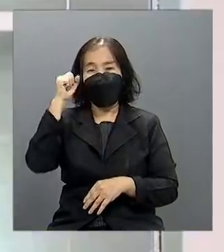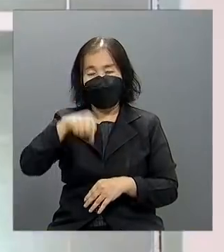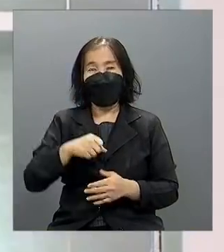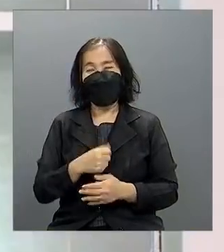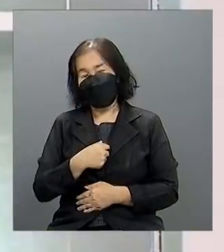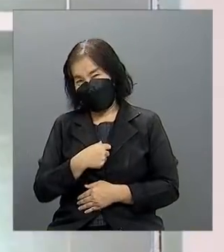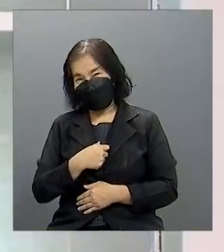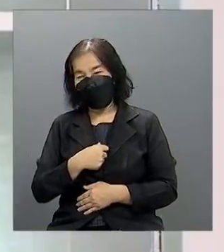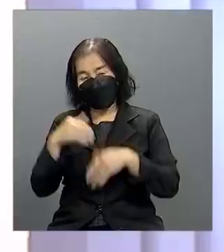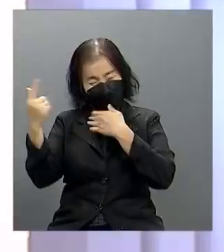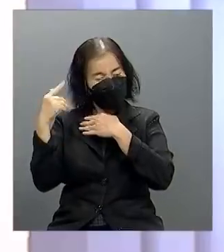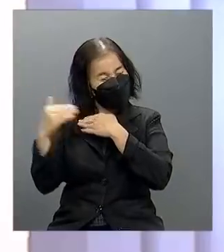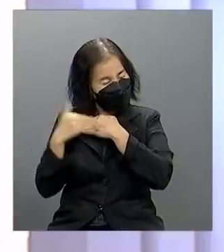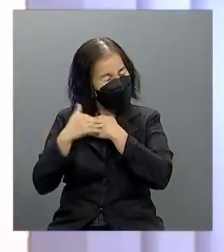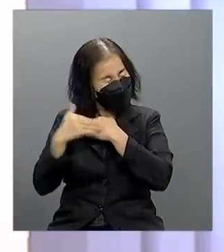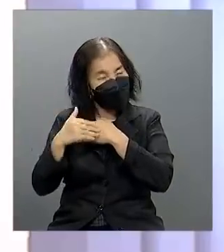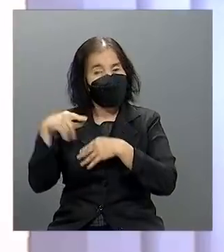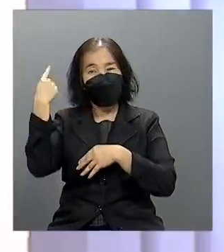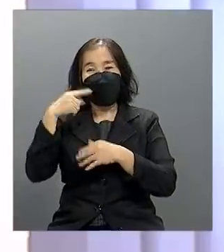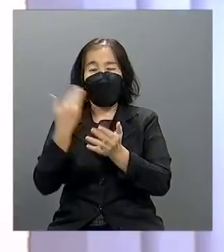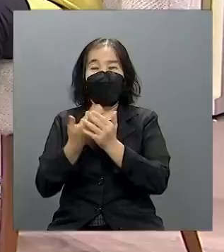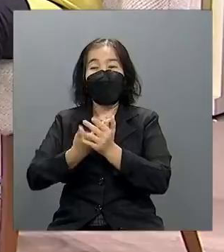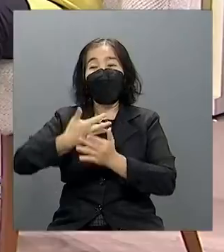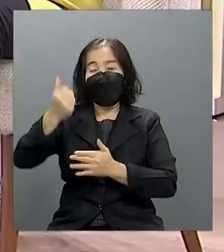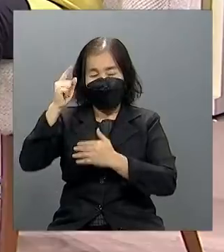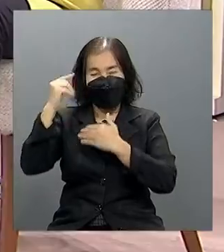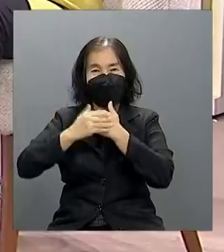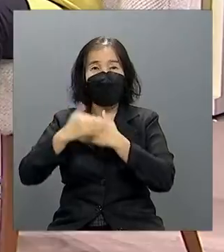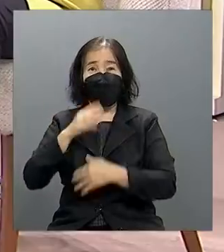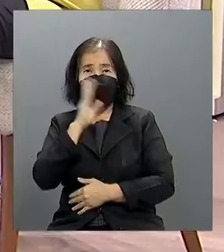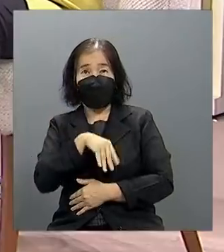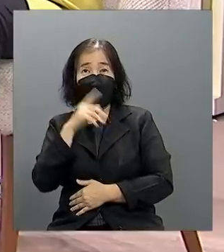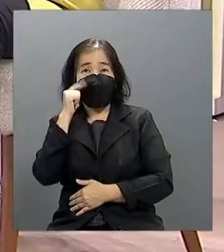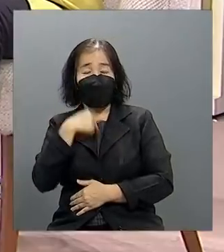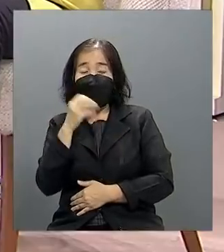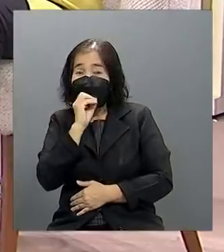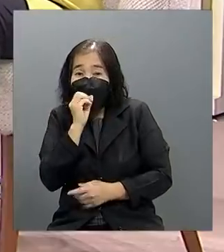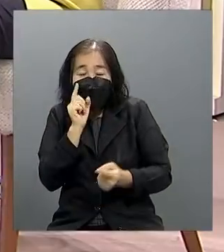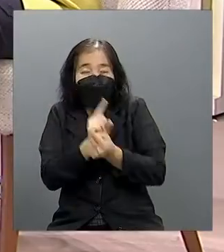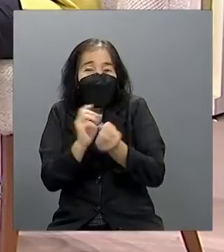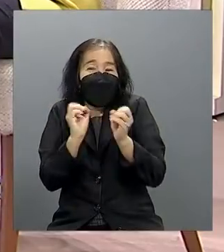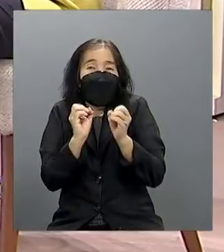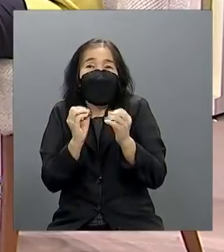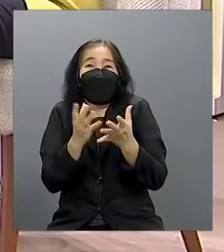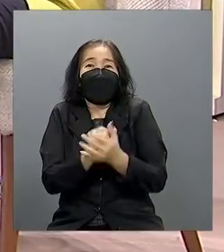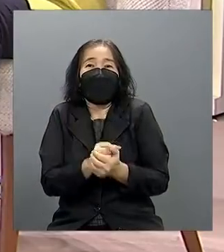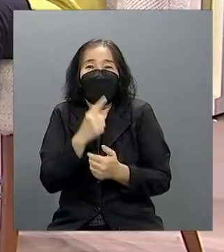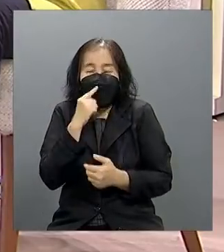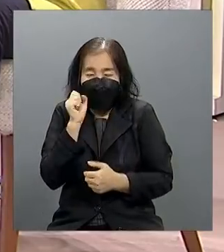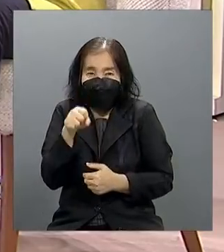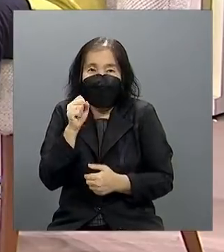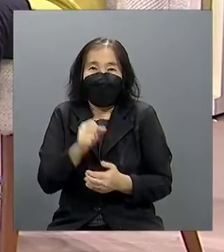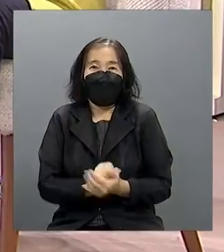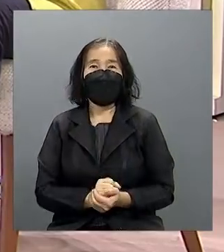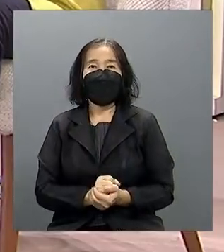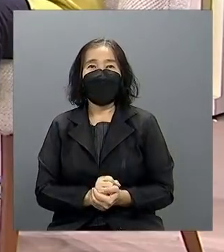ญอ่ะ ดีนะพี่ปูเป้ชีวิตเราไม่เคยพบเจอกับการติดเงินพี่ท็อปอ่ะ ดีมากผมพูดเลยใครติดเงินผมเนี่